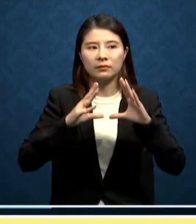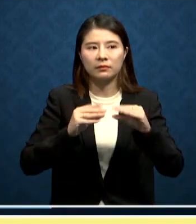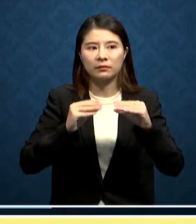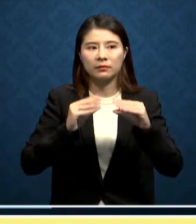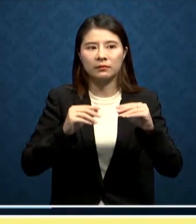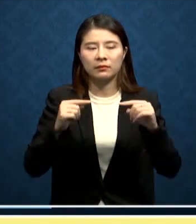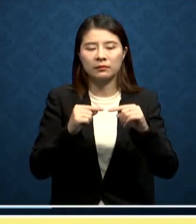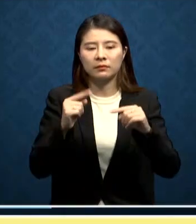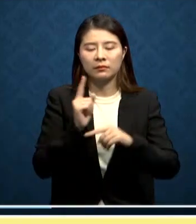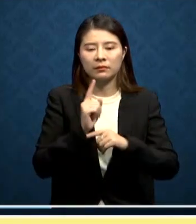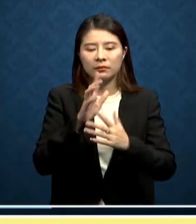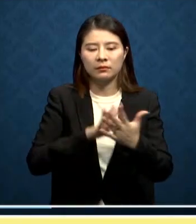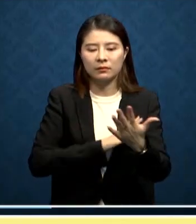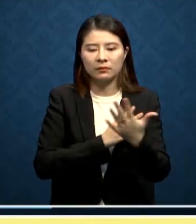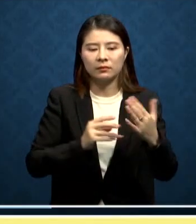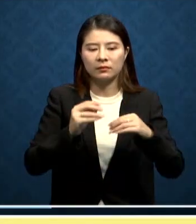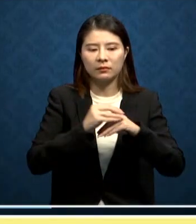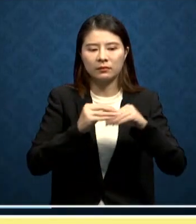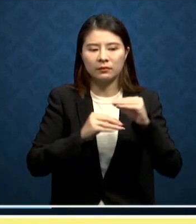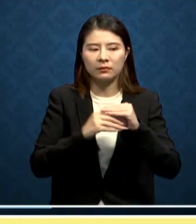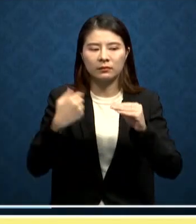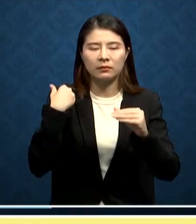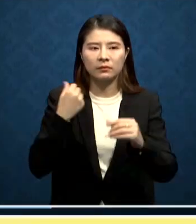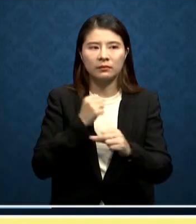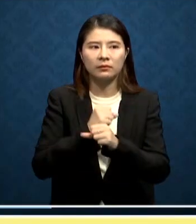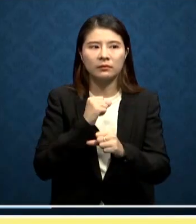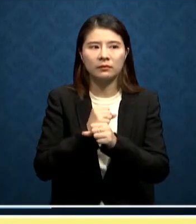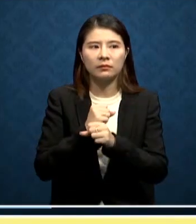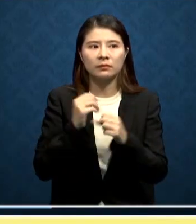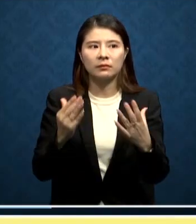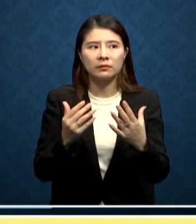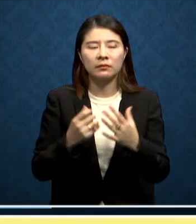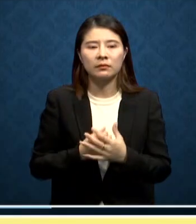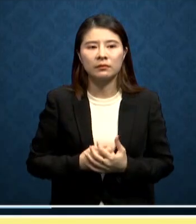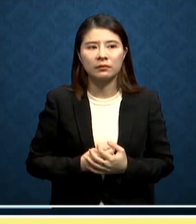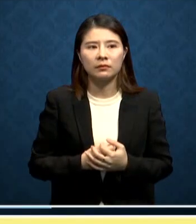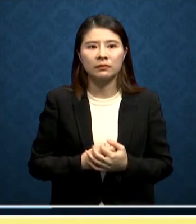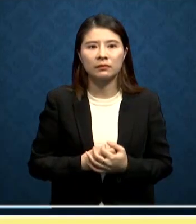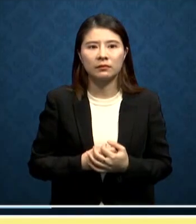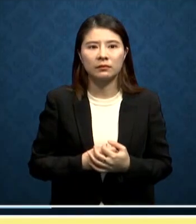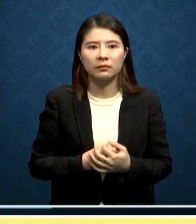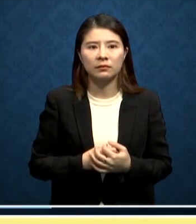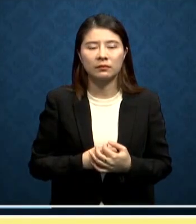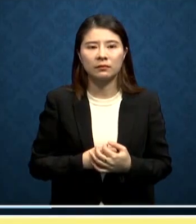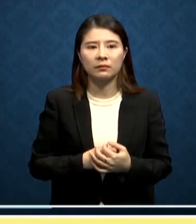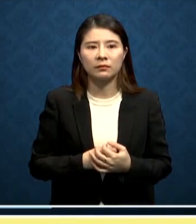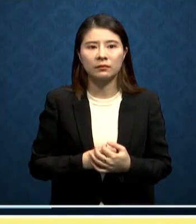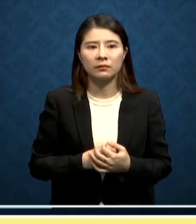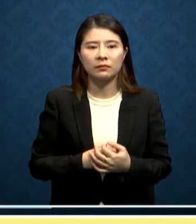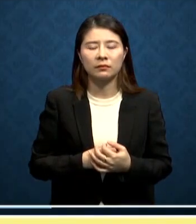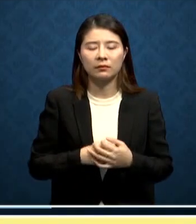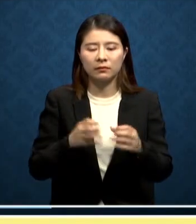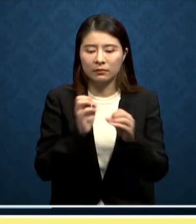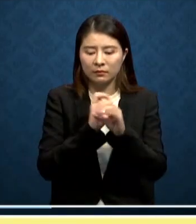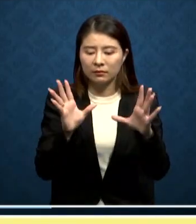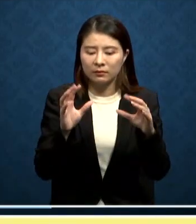ว่าเอ่อแผนงานโครงการที่ท่านทำเนี่ยมันจะทำอย่างไรนะมีความเอ่อเป็นรูป